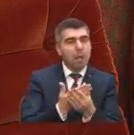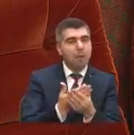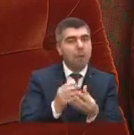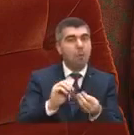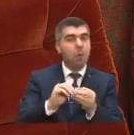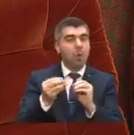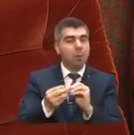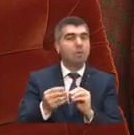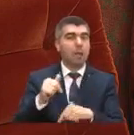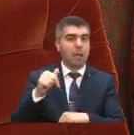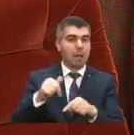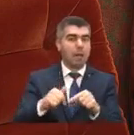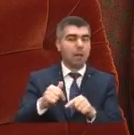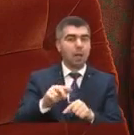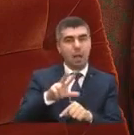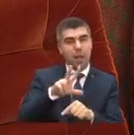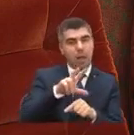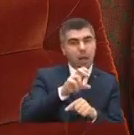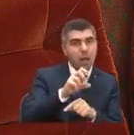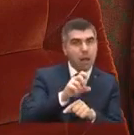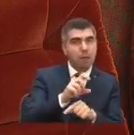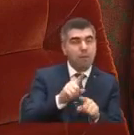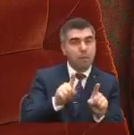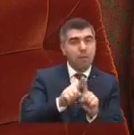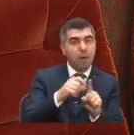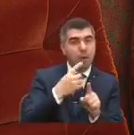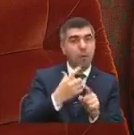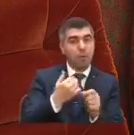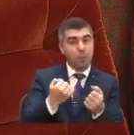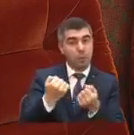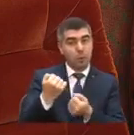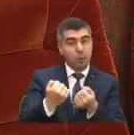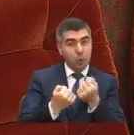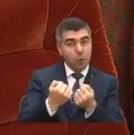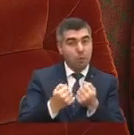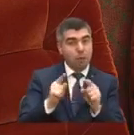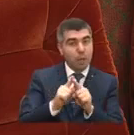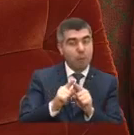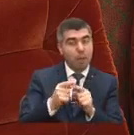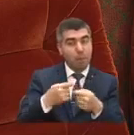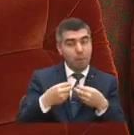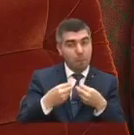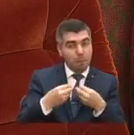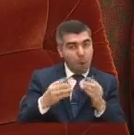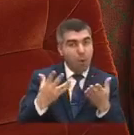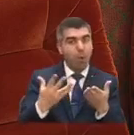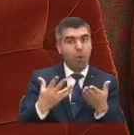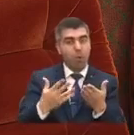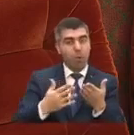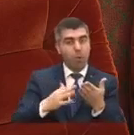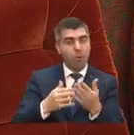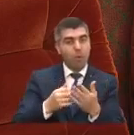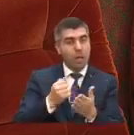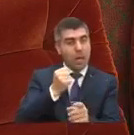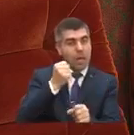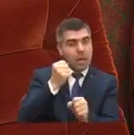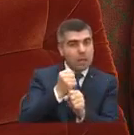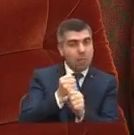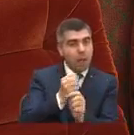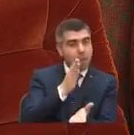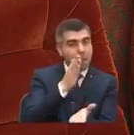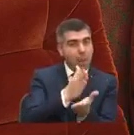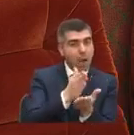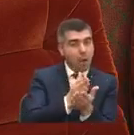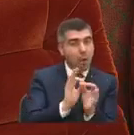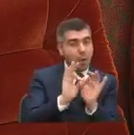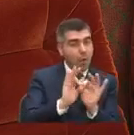اشكاليه، وتتعرفوا على انه هذا المجال هو للاسف الشديد الا ما كانت فيه النيه الحسنه اولا ثم الانسان ما تيخدمش بطريقه اللي هي